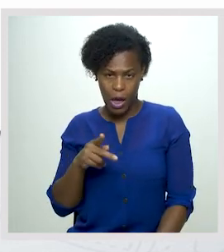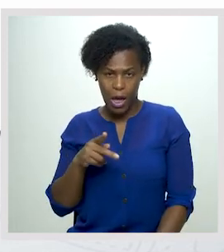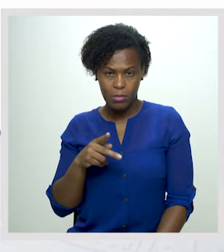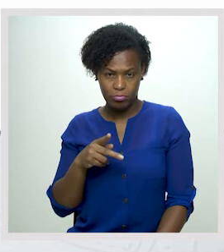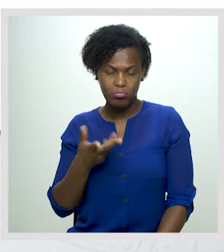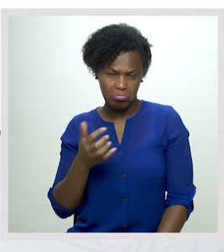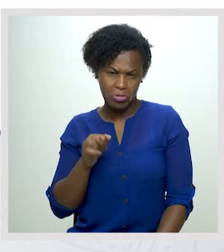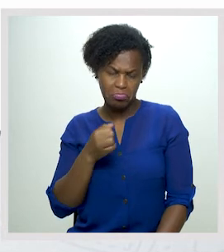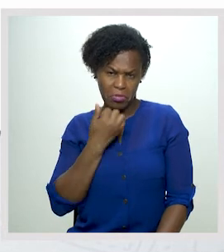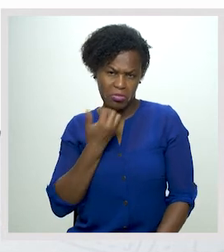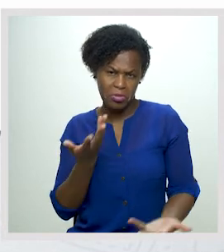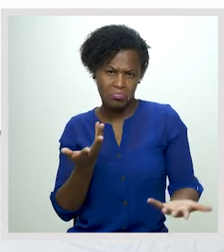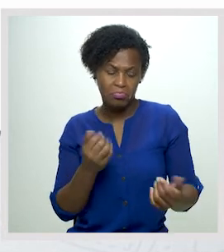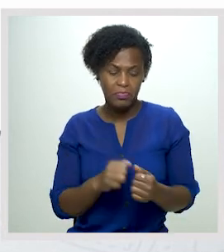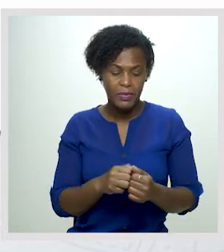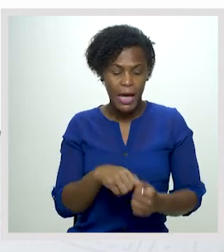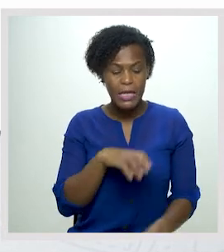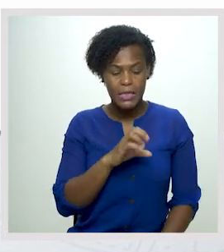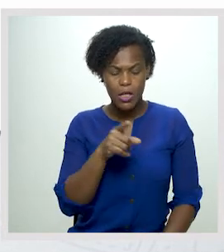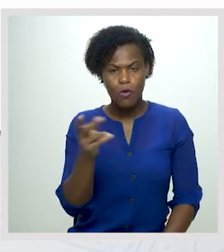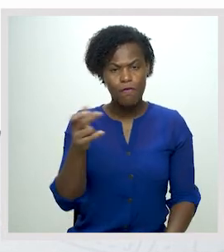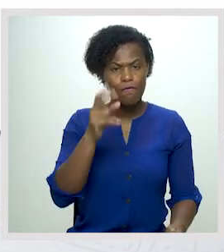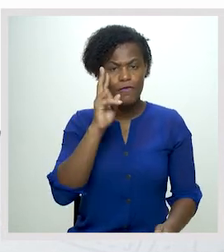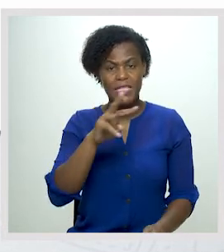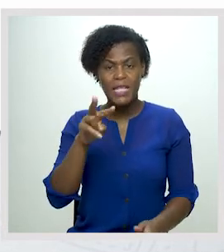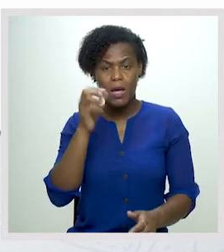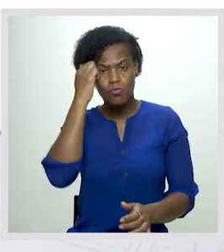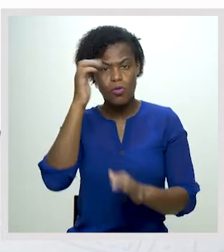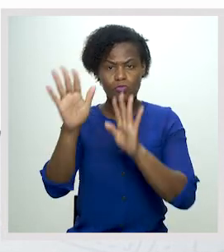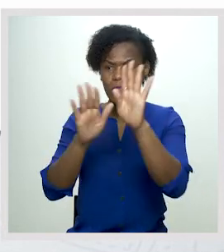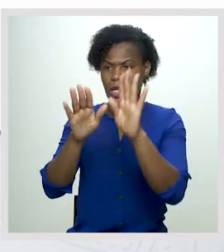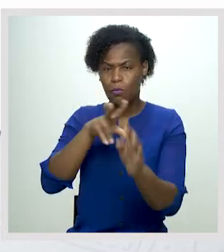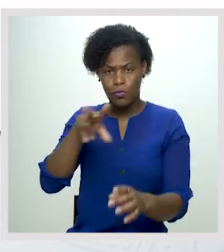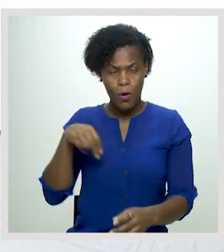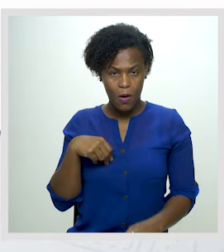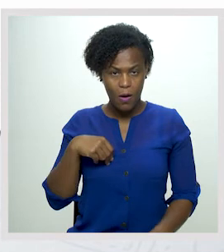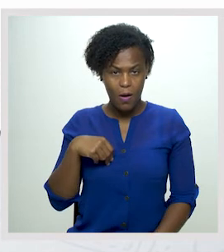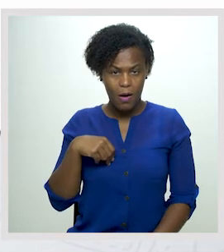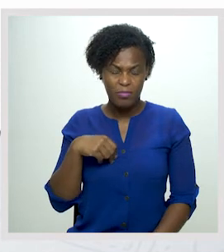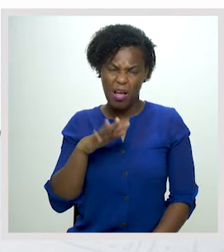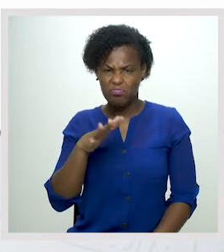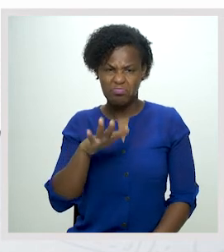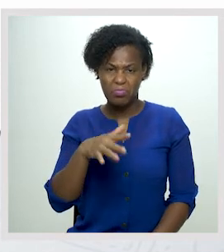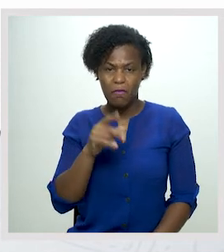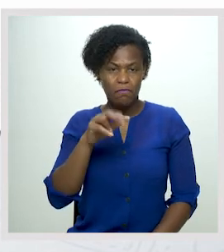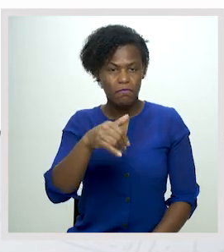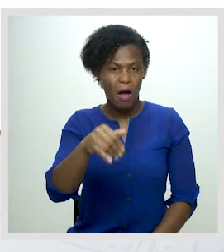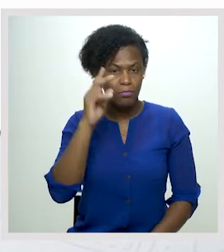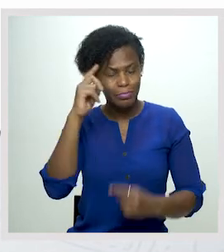plaisir. C. Tu viens visiter le musée avec nous? Peut-être, je vais